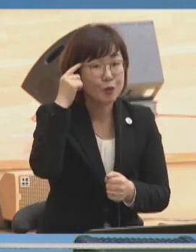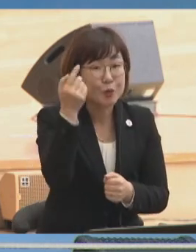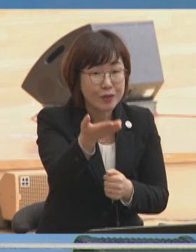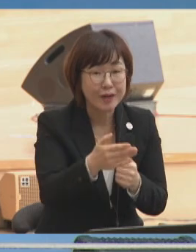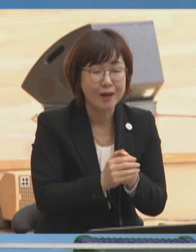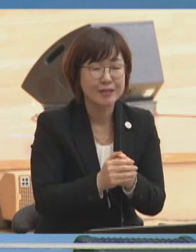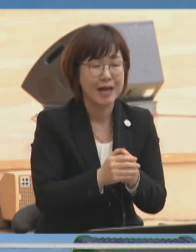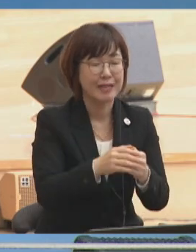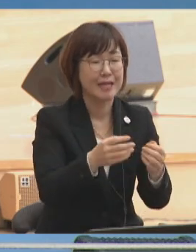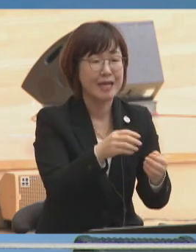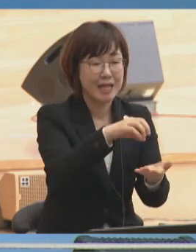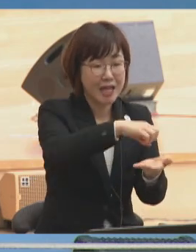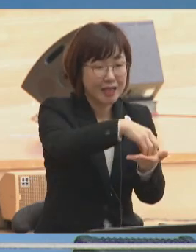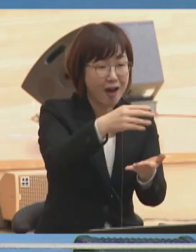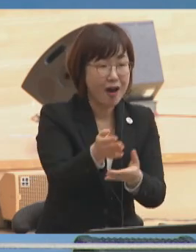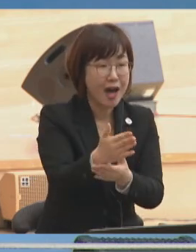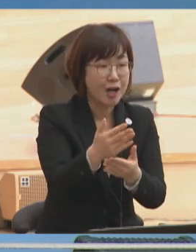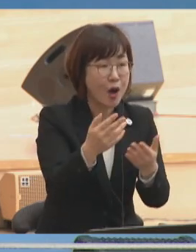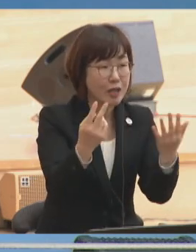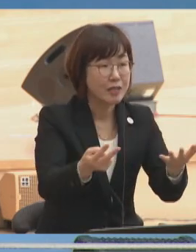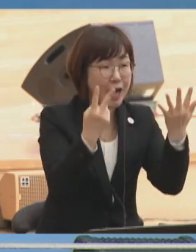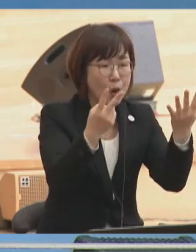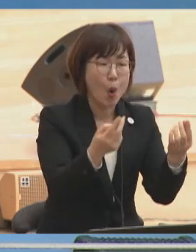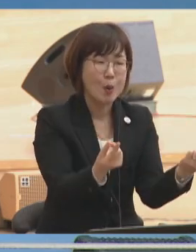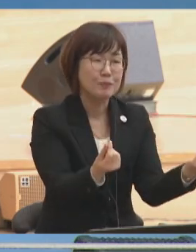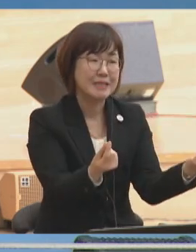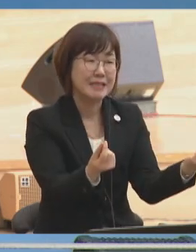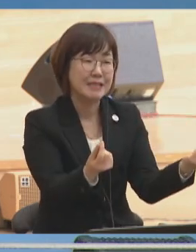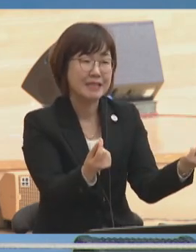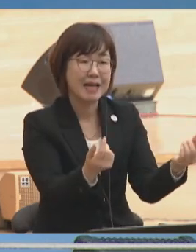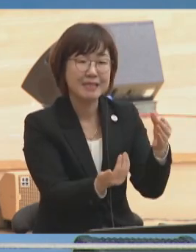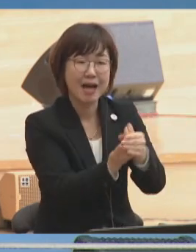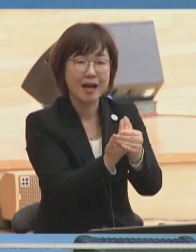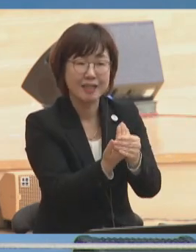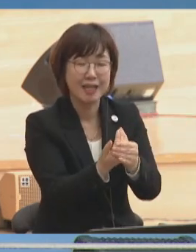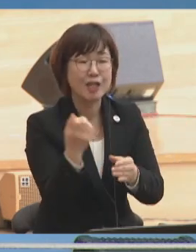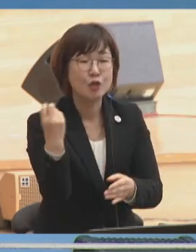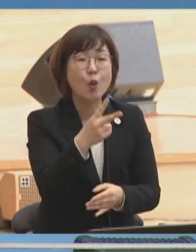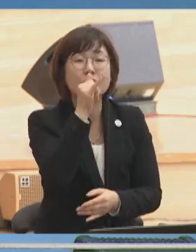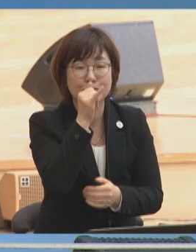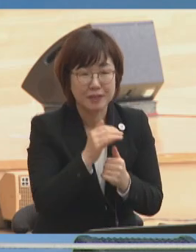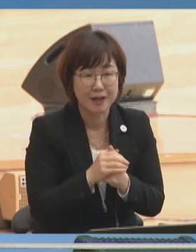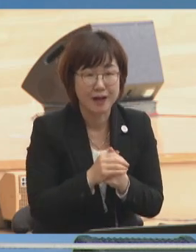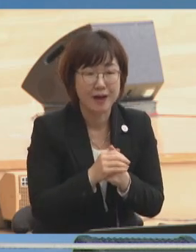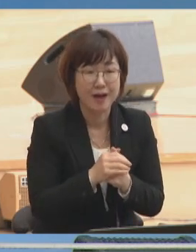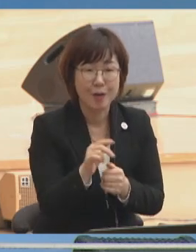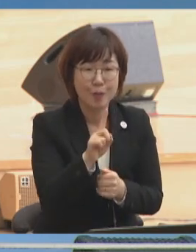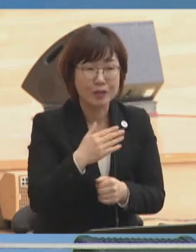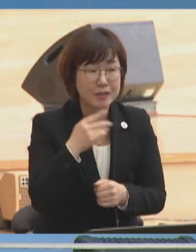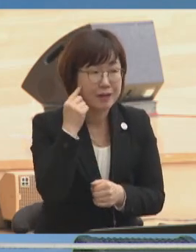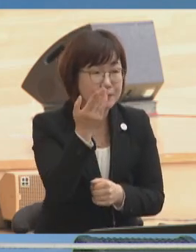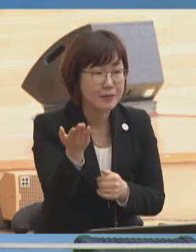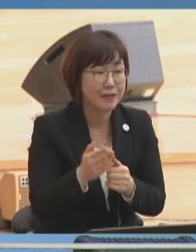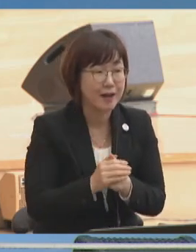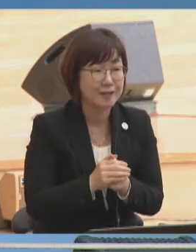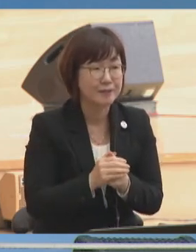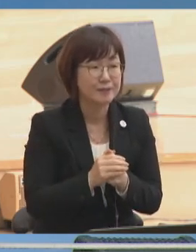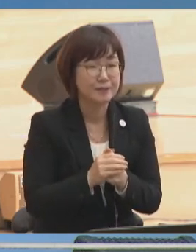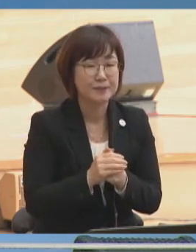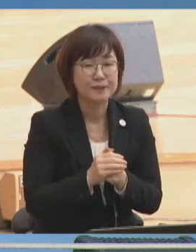오병이어와 비슷한 또 하나의 사건이 있습니다. 마태복음에도 나오고 마가복음에도 나옵니다. 그게 뭘까요? 라고